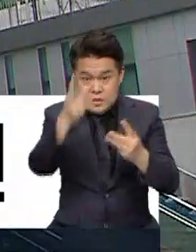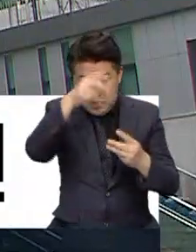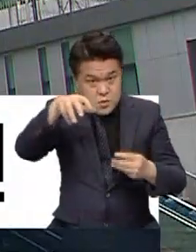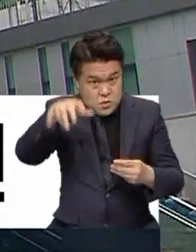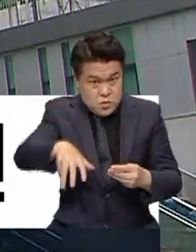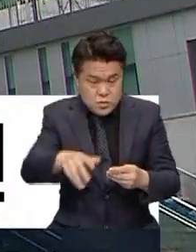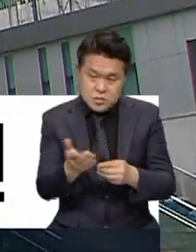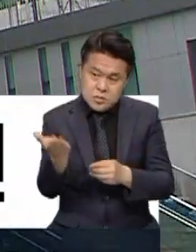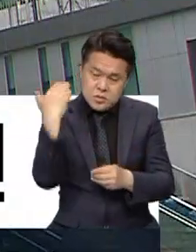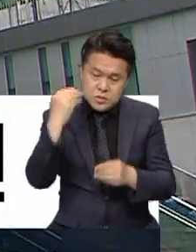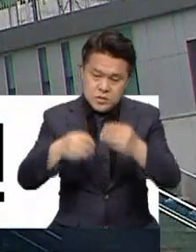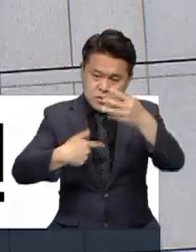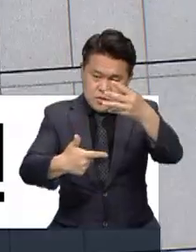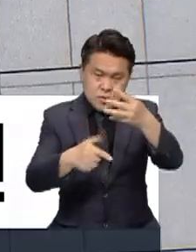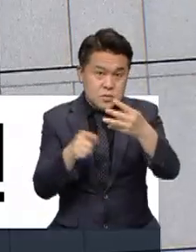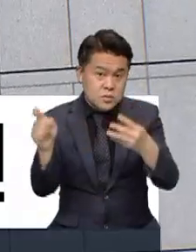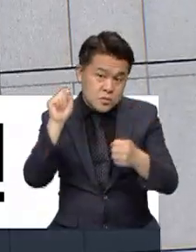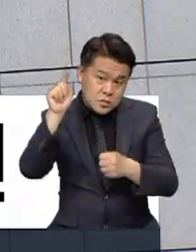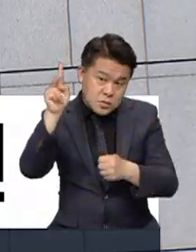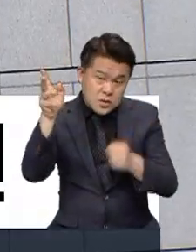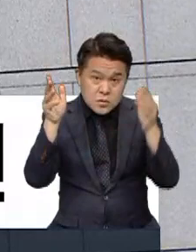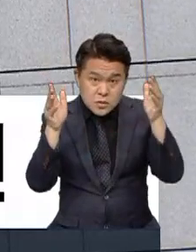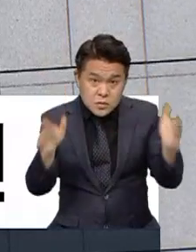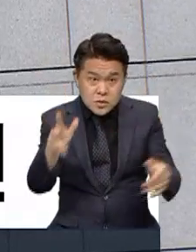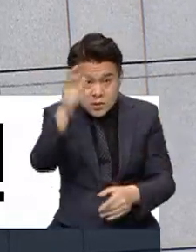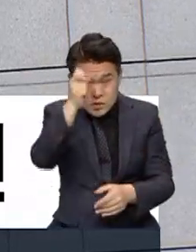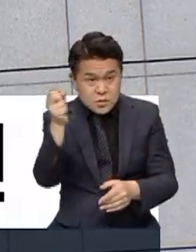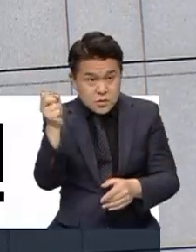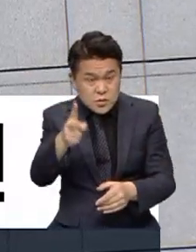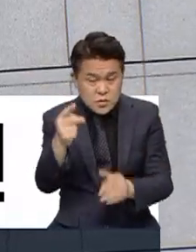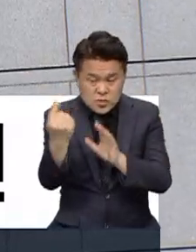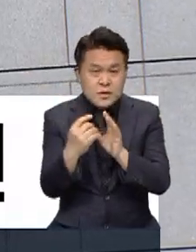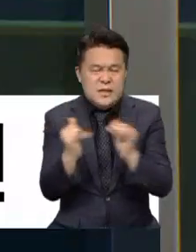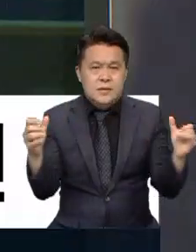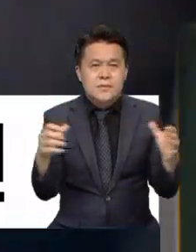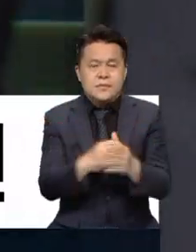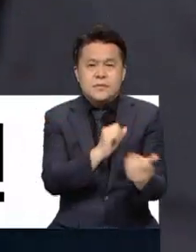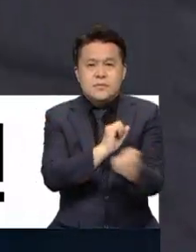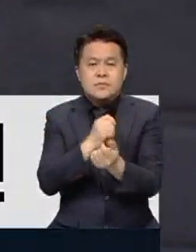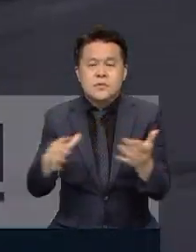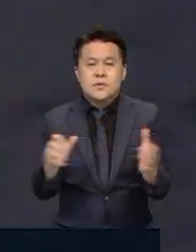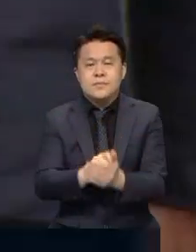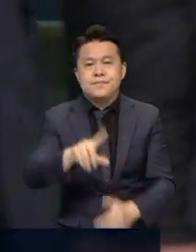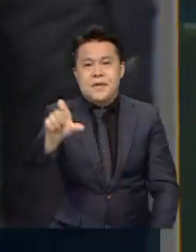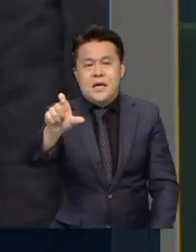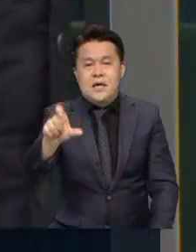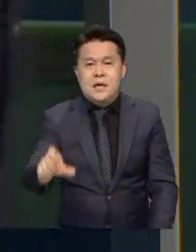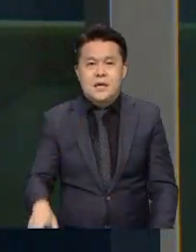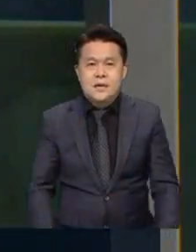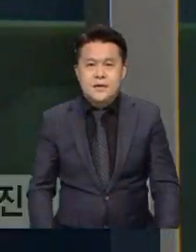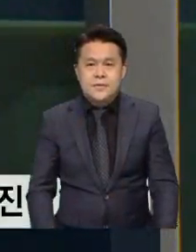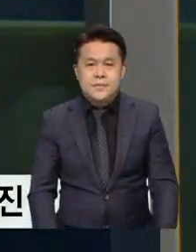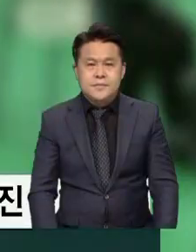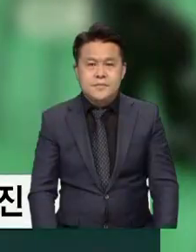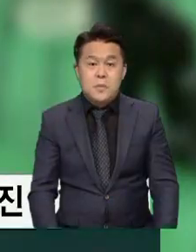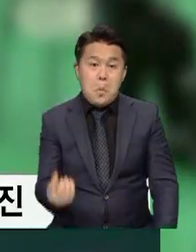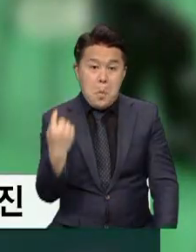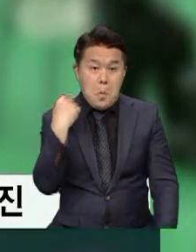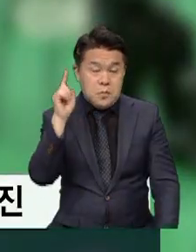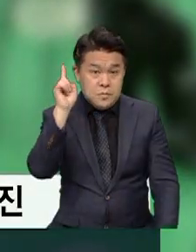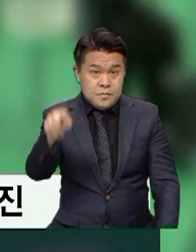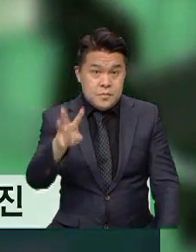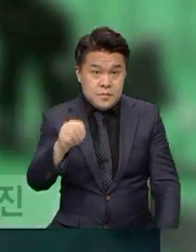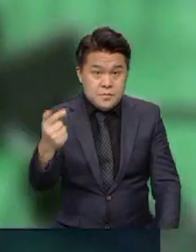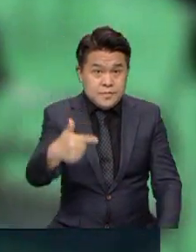서울중랑경찰서에서도 지난 6일부터 사흘 동안 소속 경찰관과 방문자 등 모두 15명이 확진됐습니다. 어제 하루